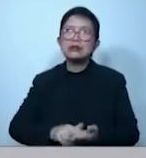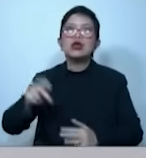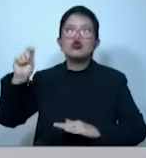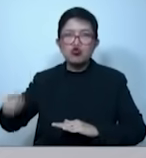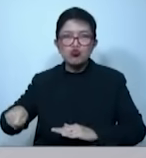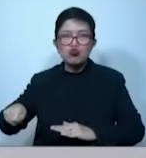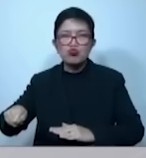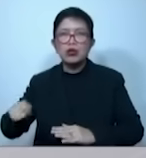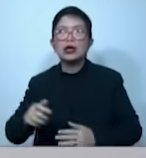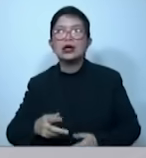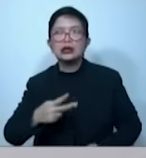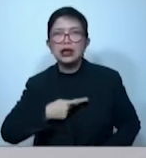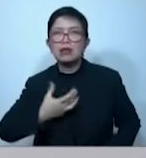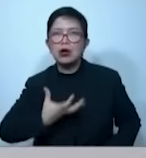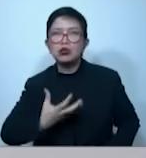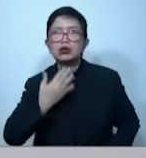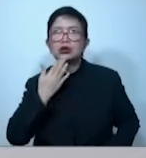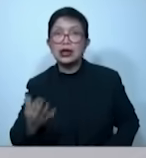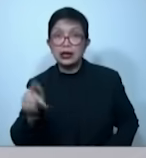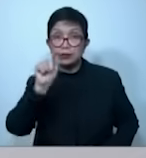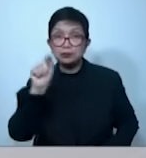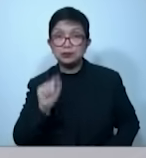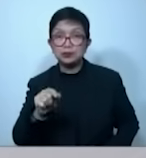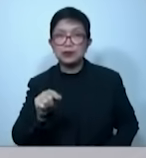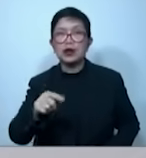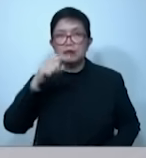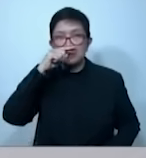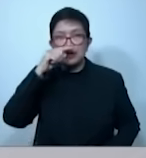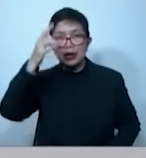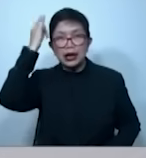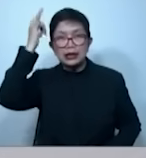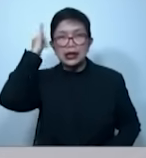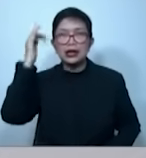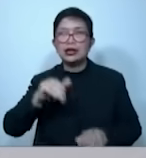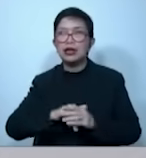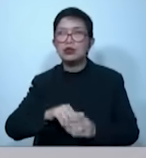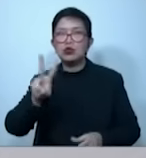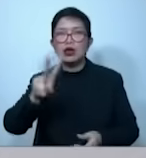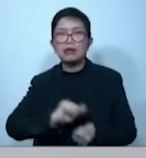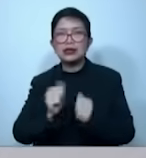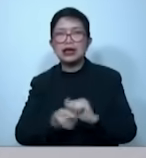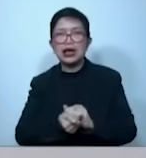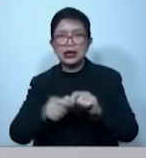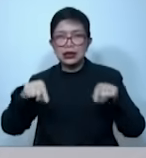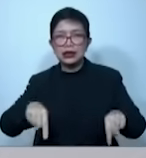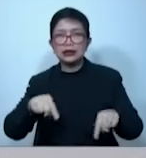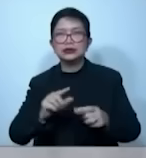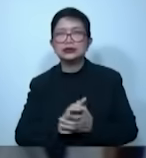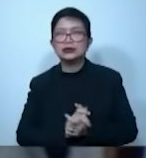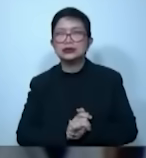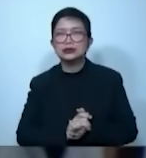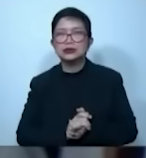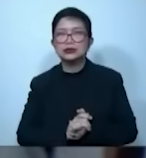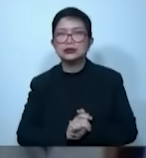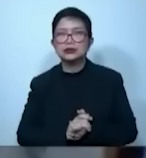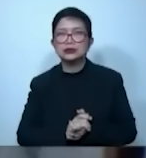diselesaikan Saya ingin tanya posisi Pak Ganjar di dalam dua peristiwa ini Terima kasih waktunya masih